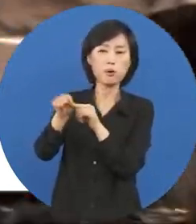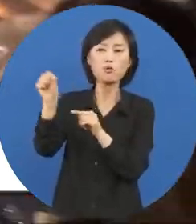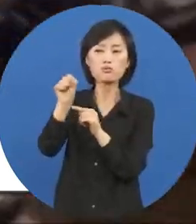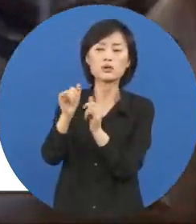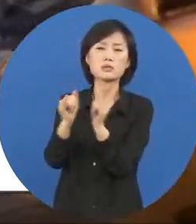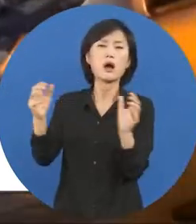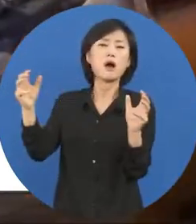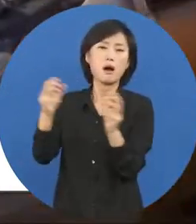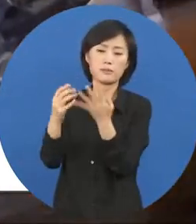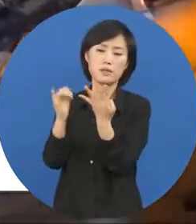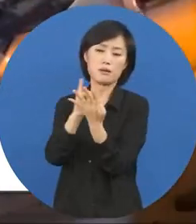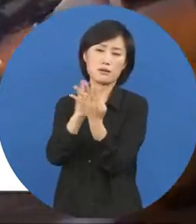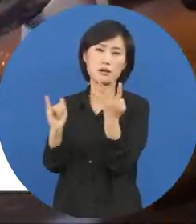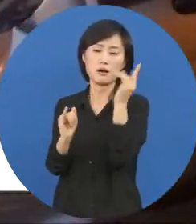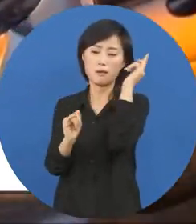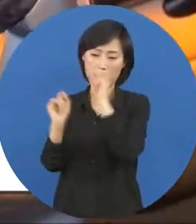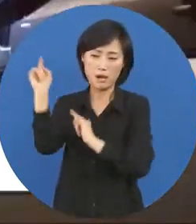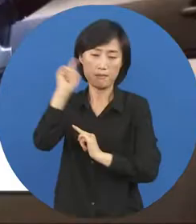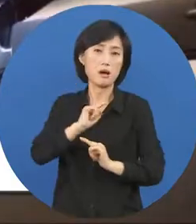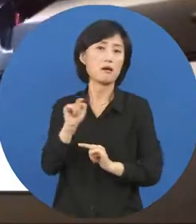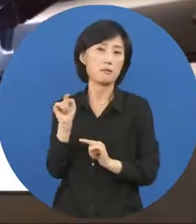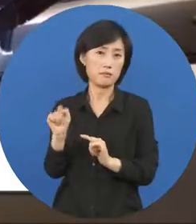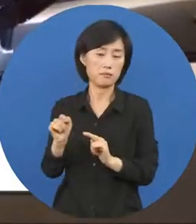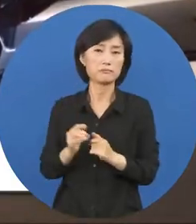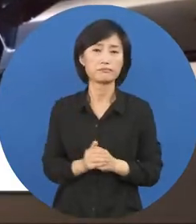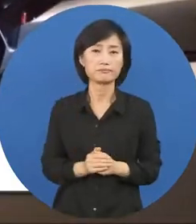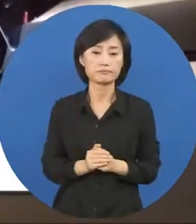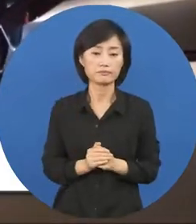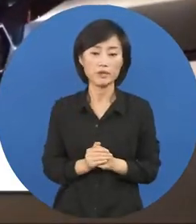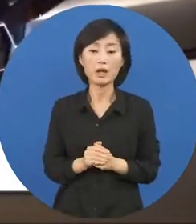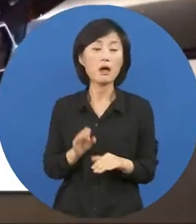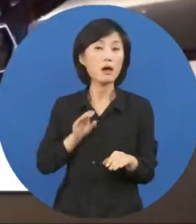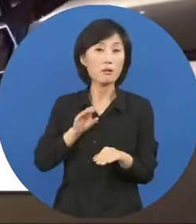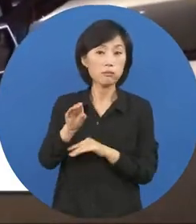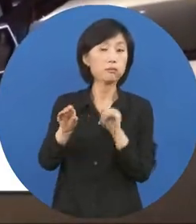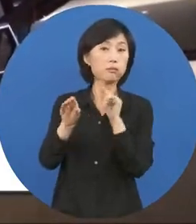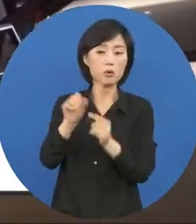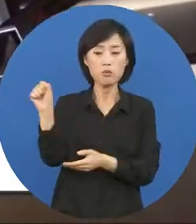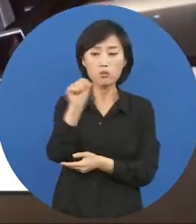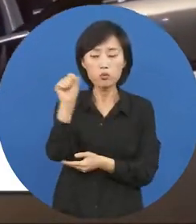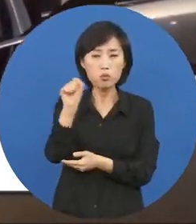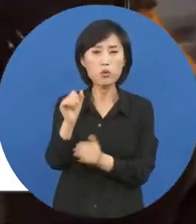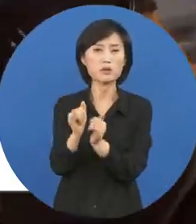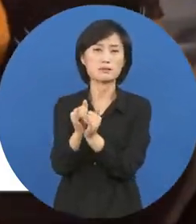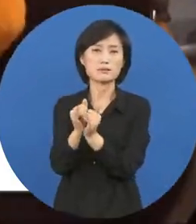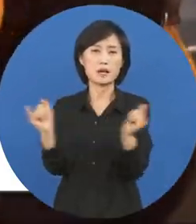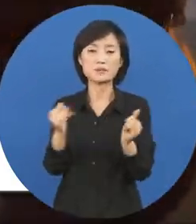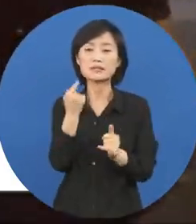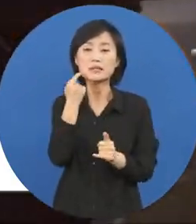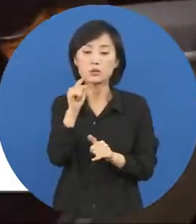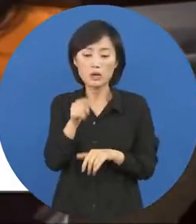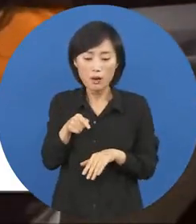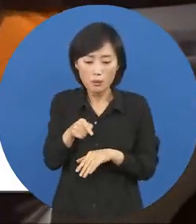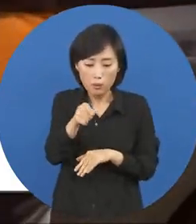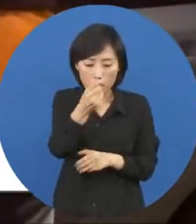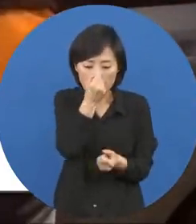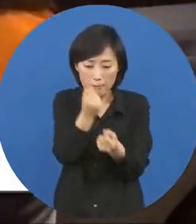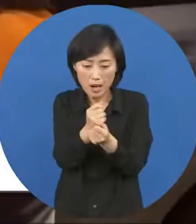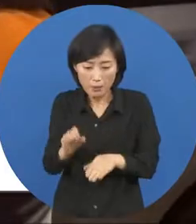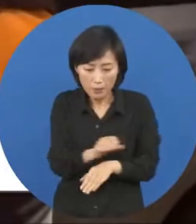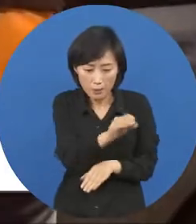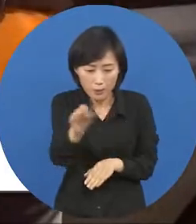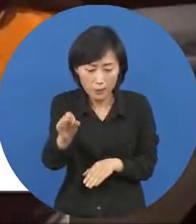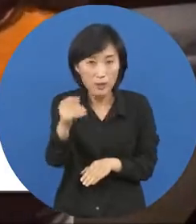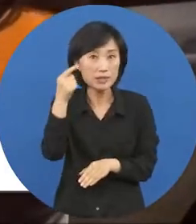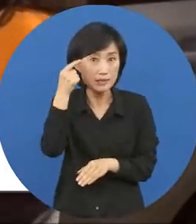조모 씨 등 4명이 크고 작은 부상을 입었는데요 소방당국과 경찰은 승용차 운전자가 중앙선을 침범한 것으로 보고